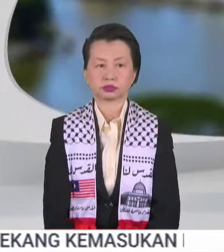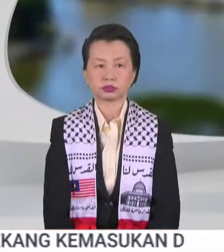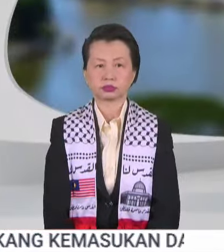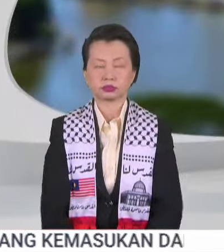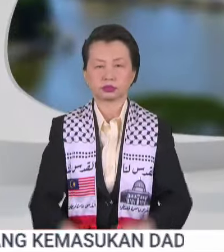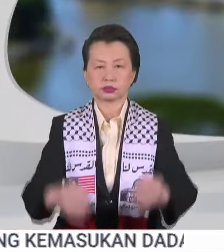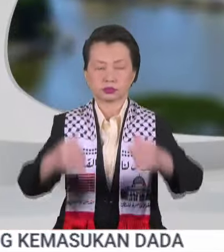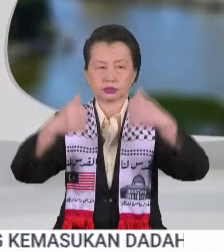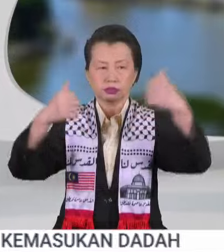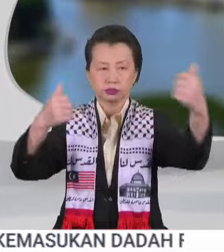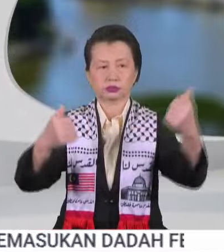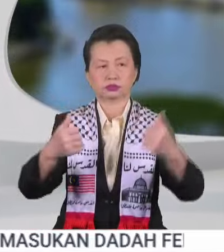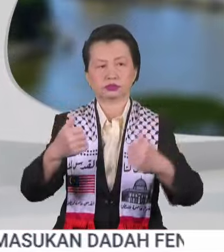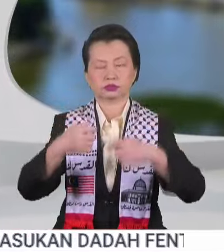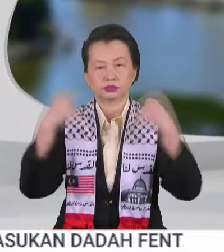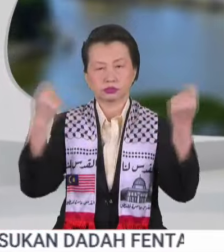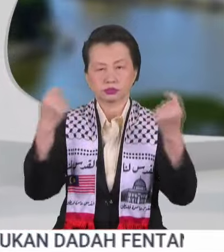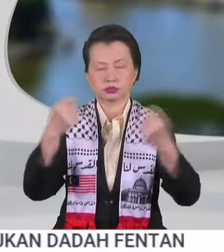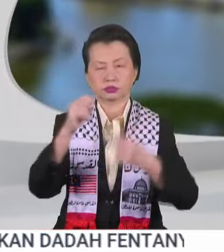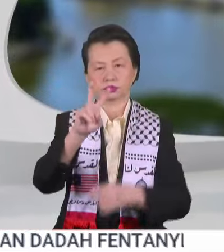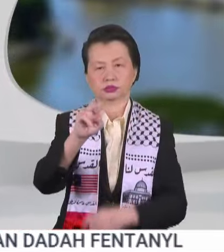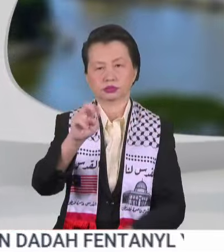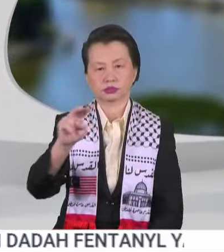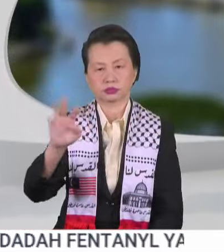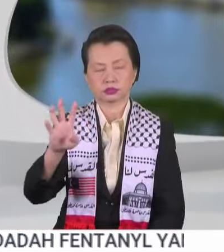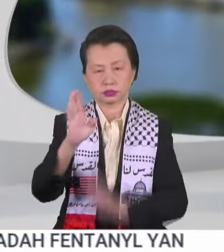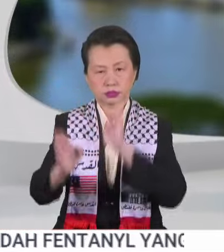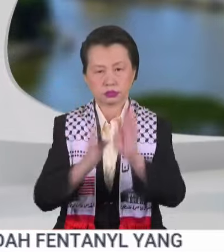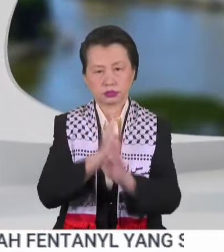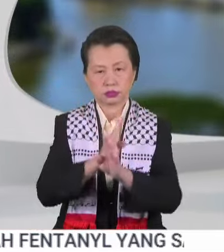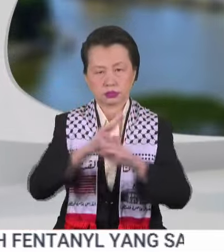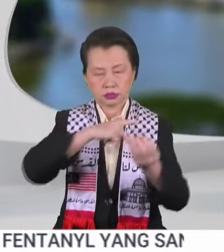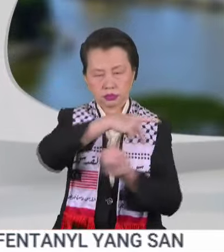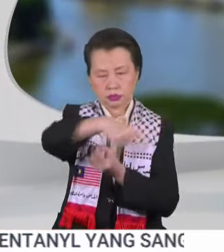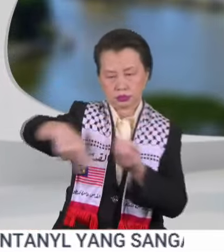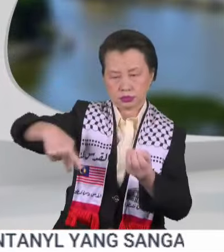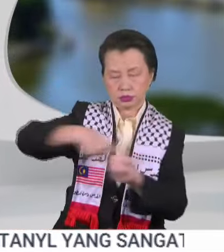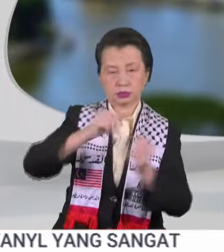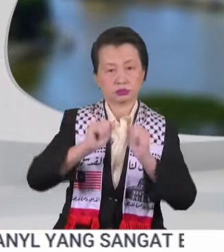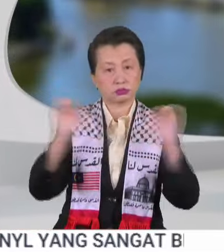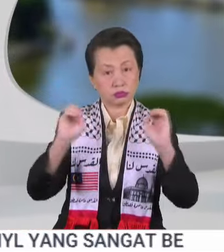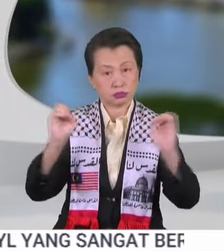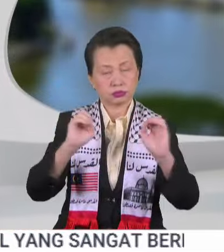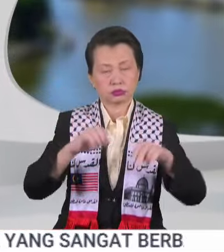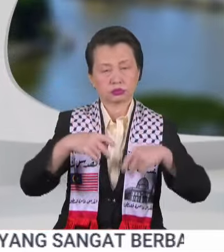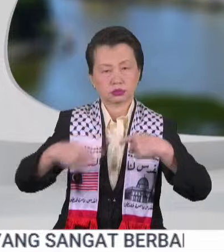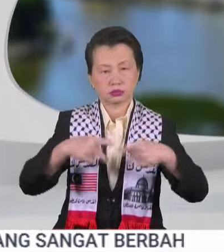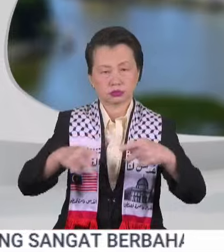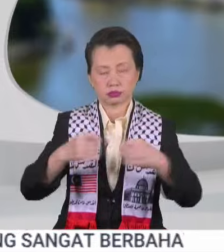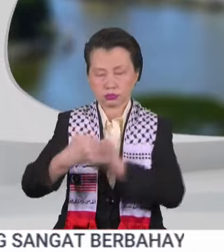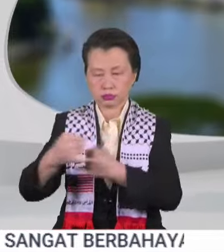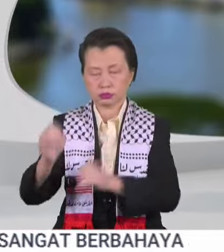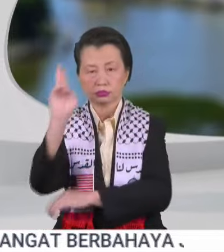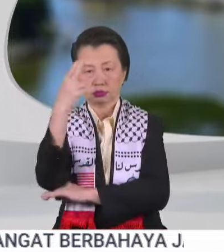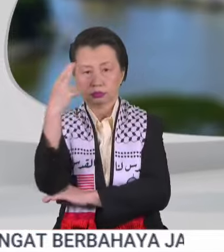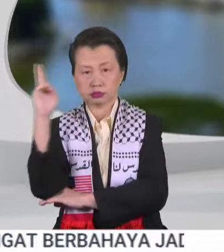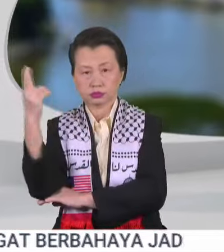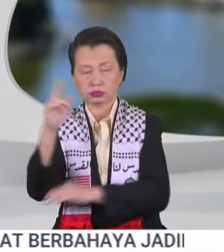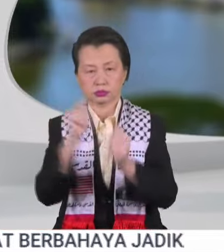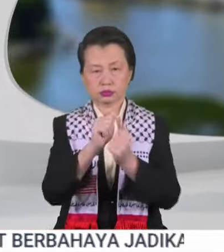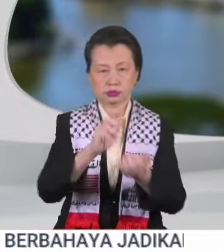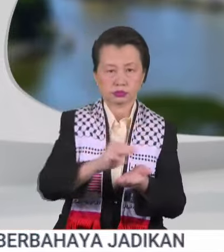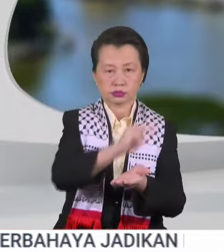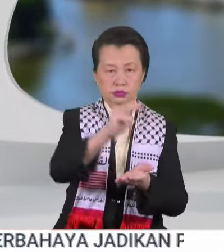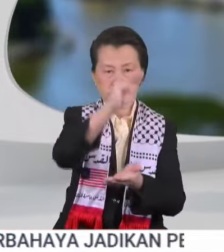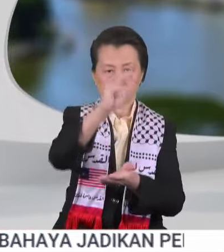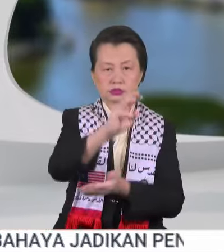Bersempena sambutan Hari Bumi tahun 2024 bertemakan Planet versus Plastik pada tahun ini, Pejabat Hutan Wilayah Bintulu bersama Maktab